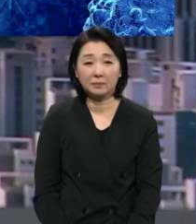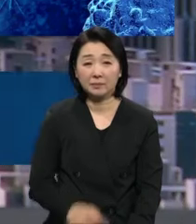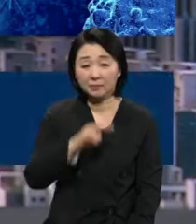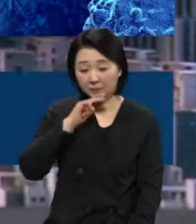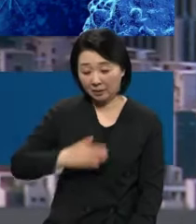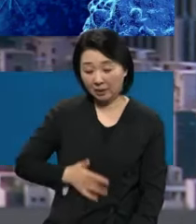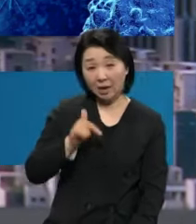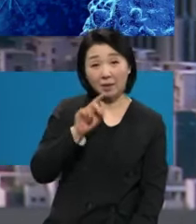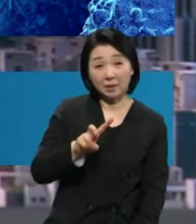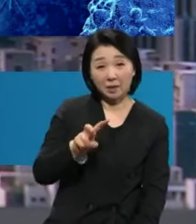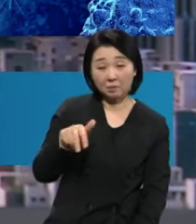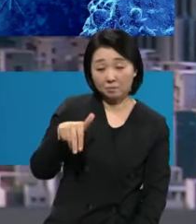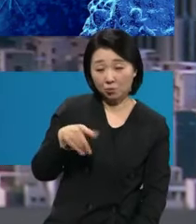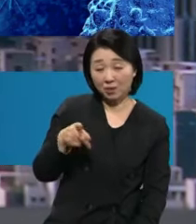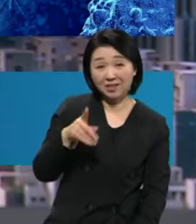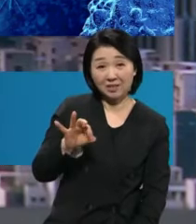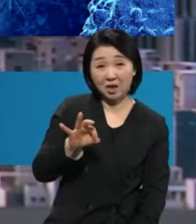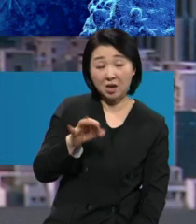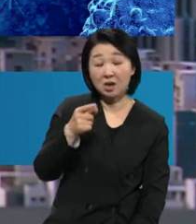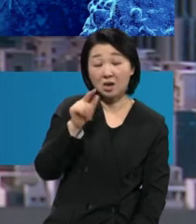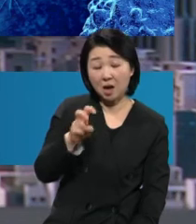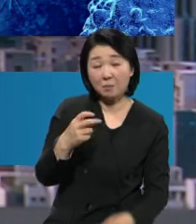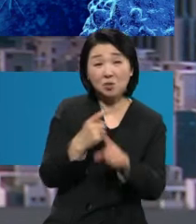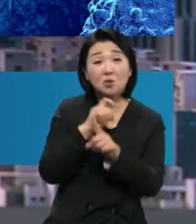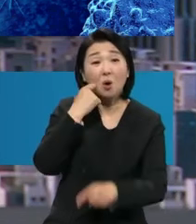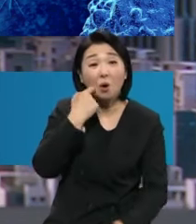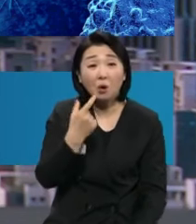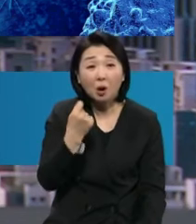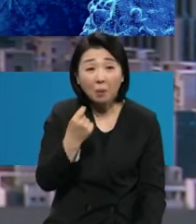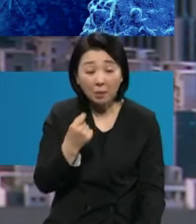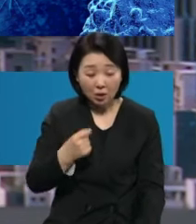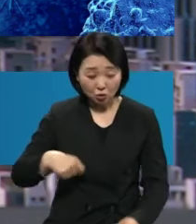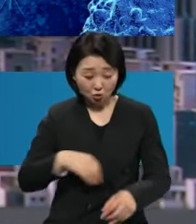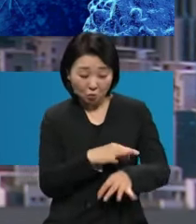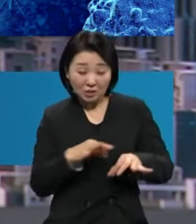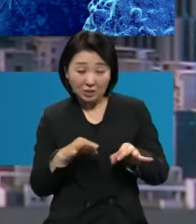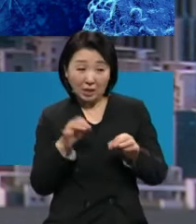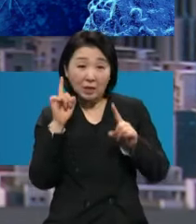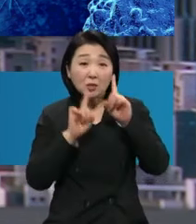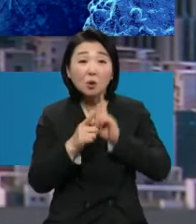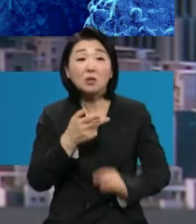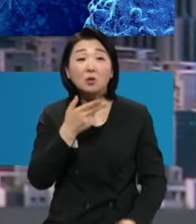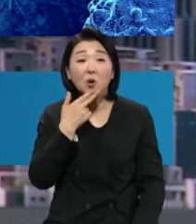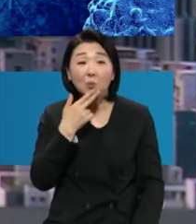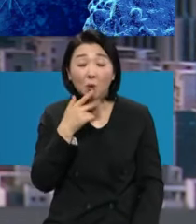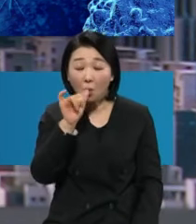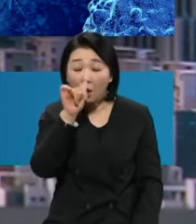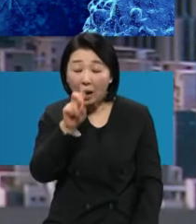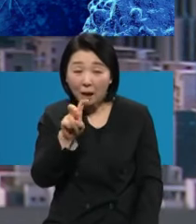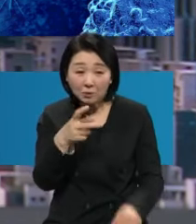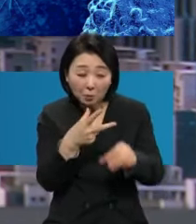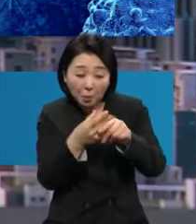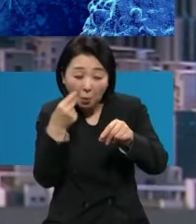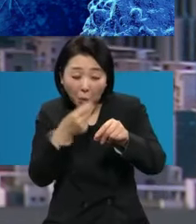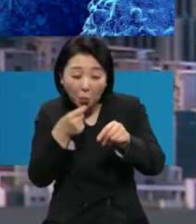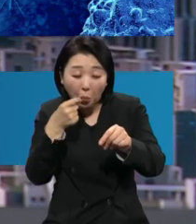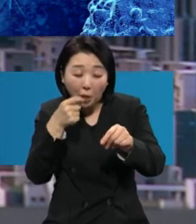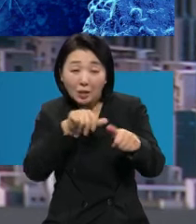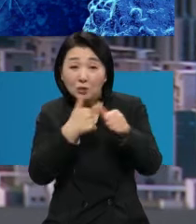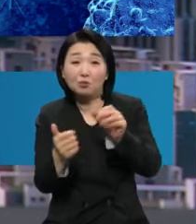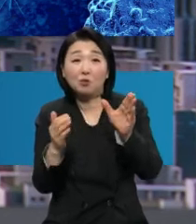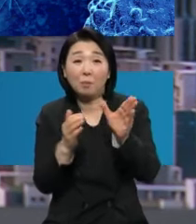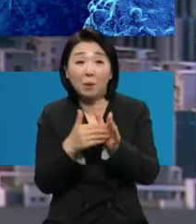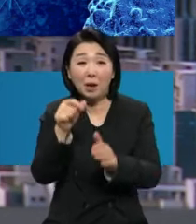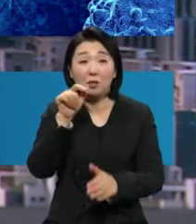간암이나 췌장암 같은 난치암에서 주변 장기에 손상을 주지 않고 암세포만 골라 죽이는 중입자 치료가 국내에서